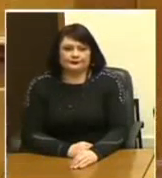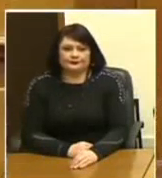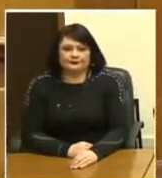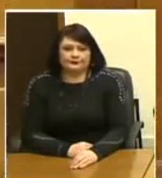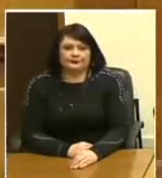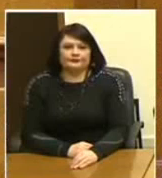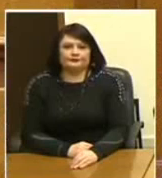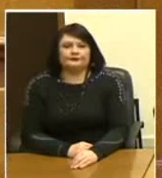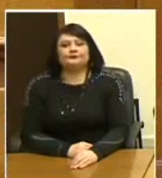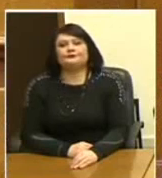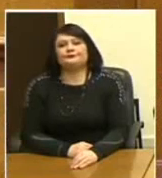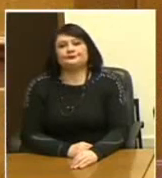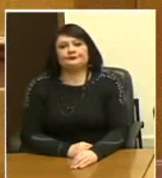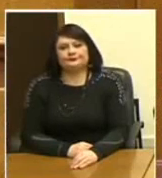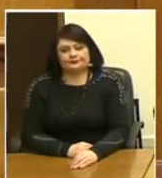Έρχομαι τώρα